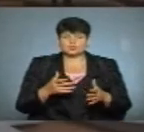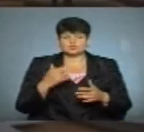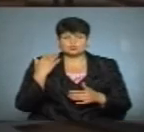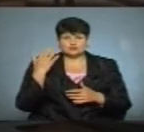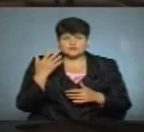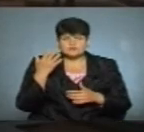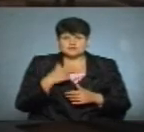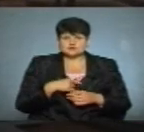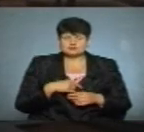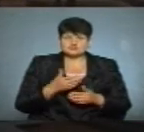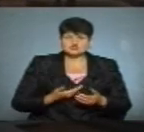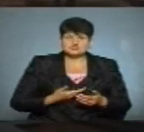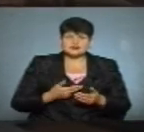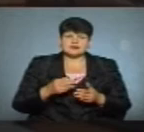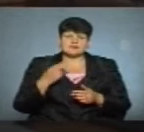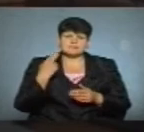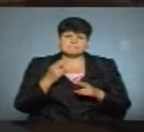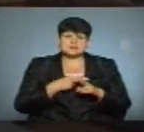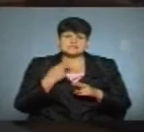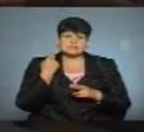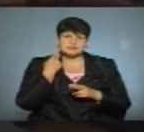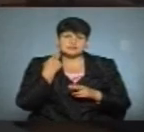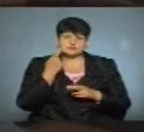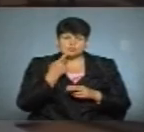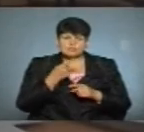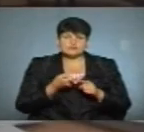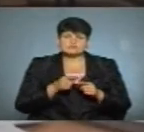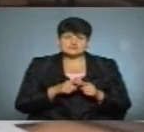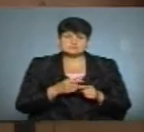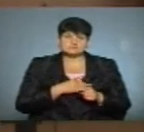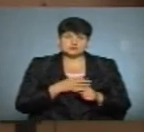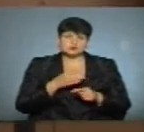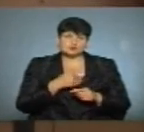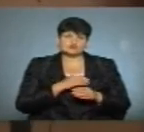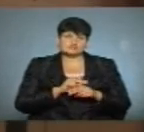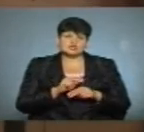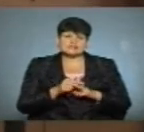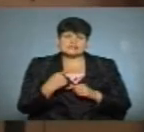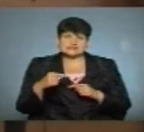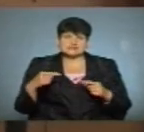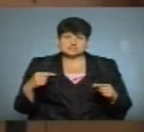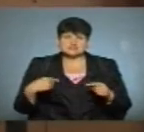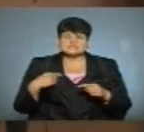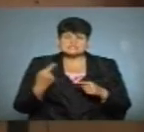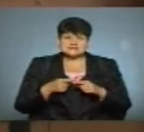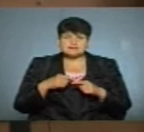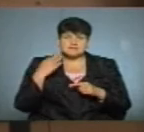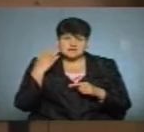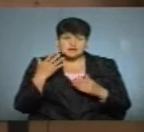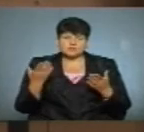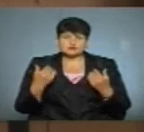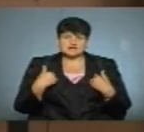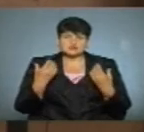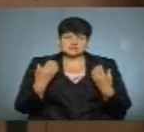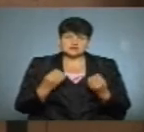мови. Мені це дуже сильно подобається, і я б хотіла навчати інших. Така мрія, яку я ще мала